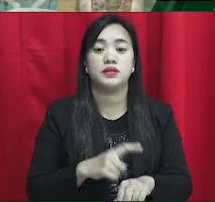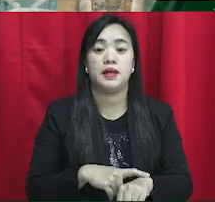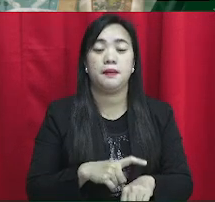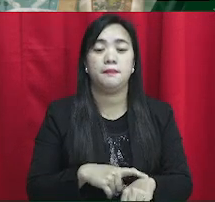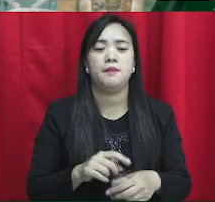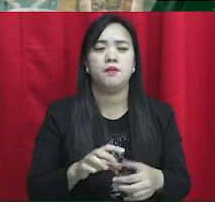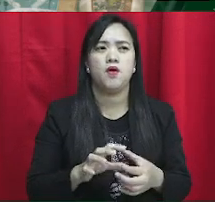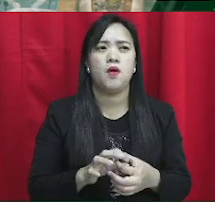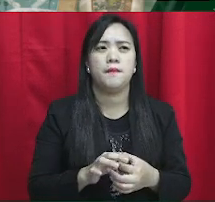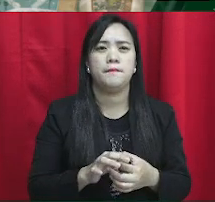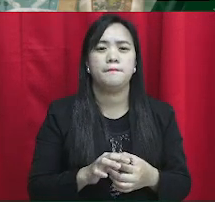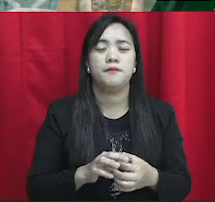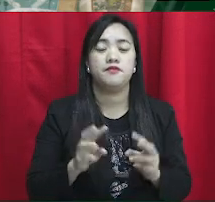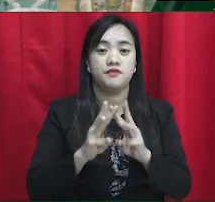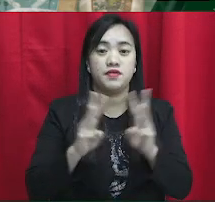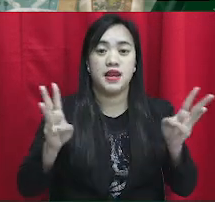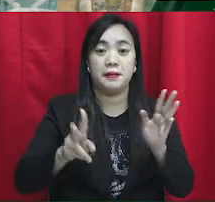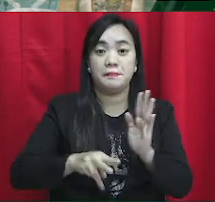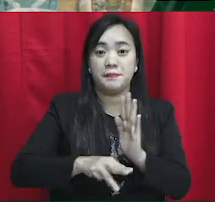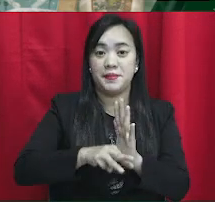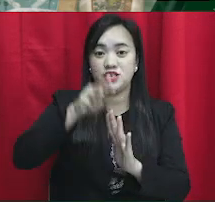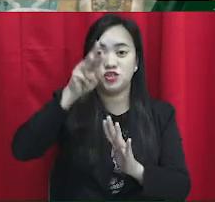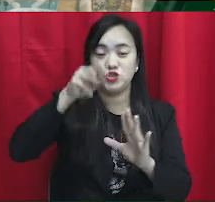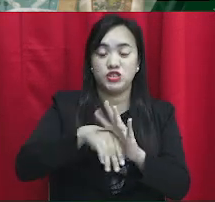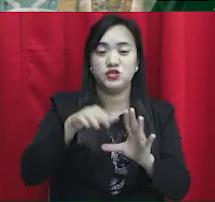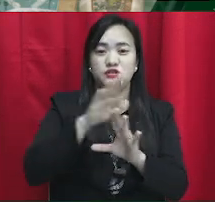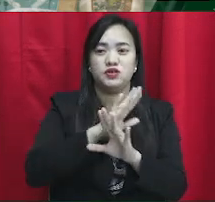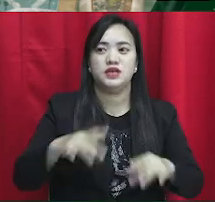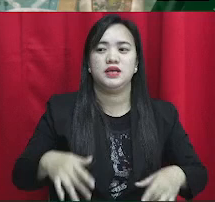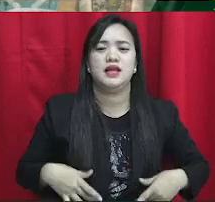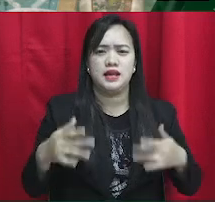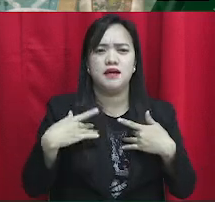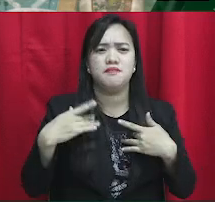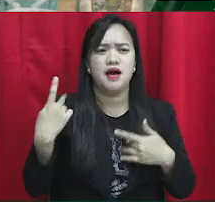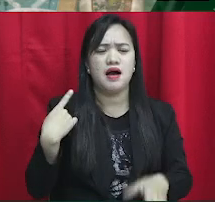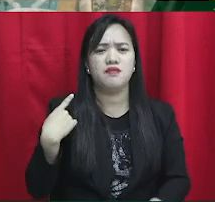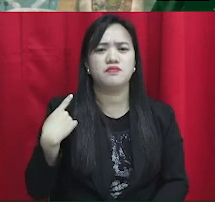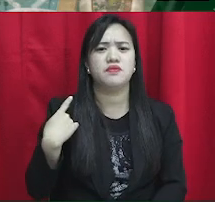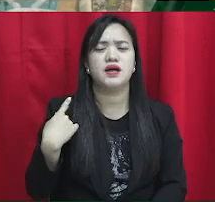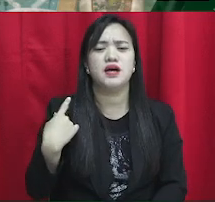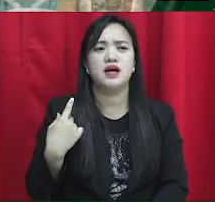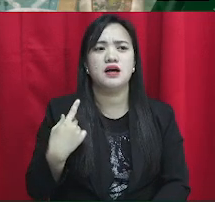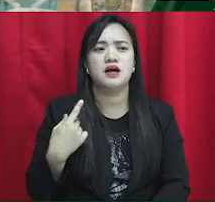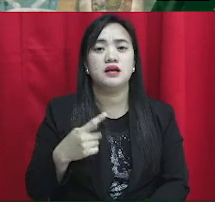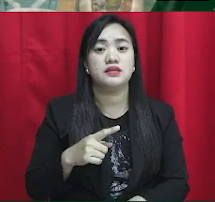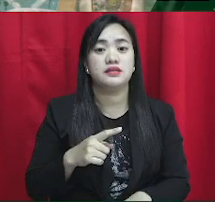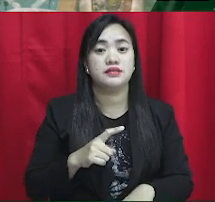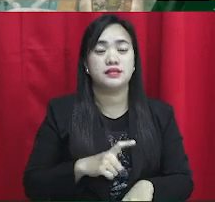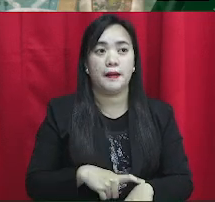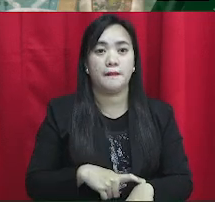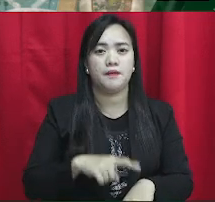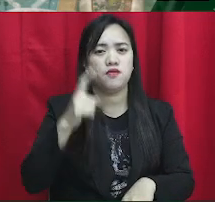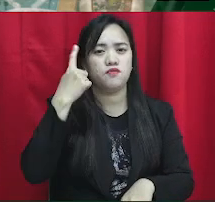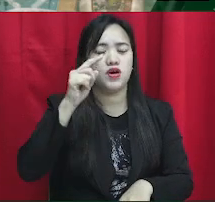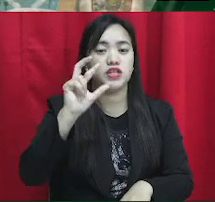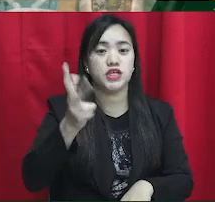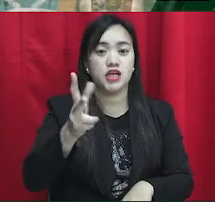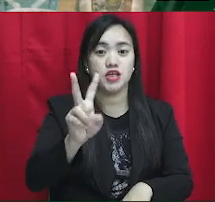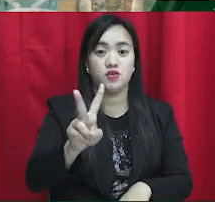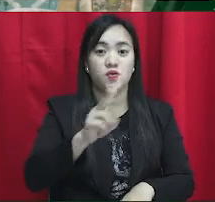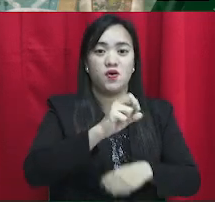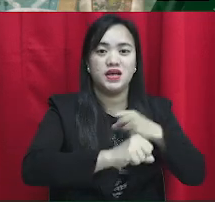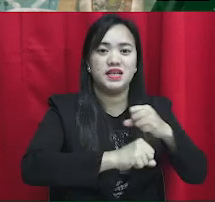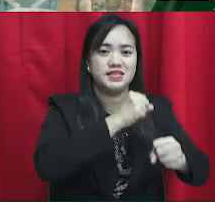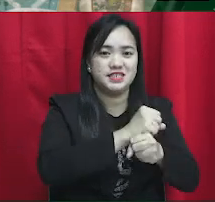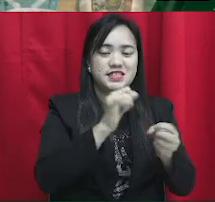Oo, talagang pinag-isipan talaga at ipinanalangin. Pero mo, for 32 years ka pinanalangin. Noel